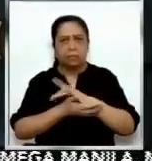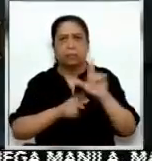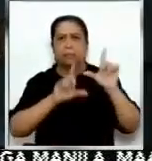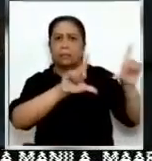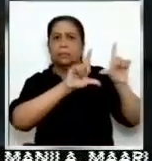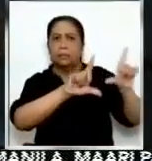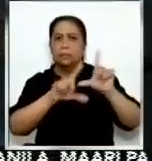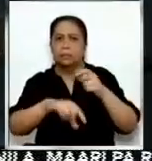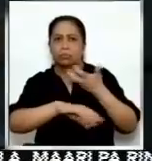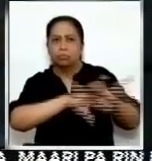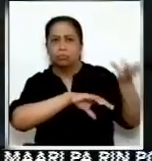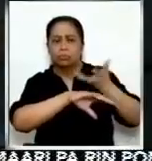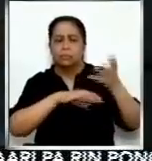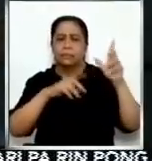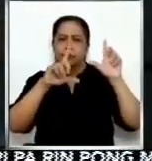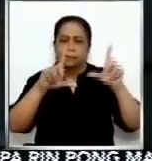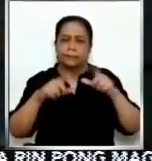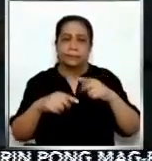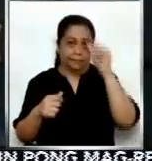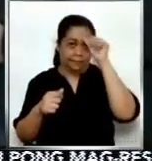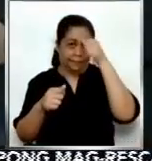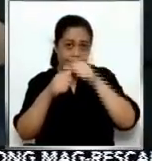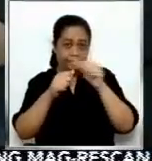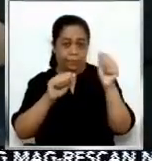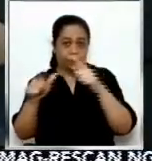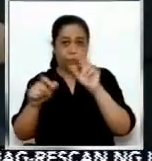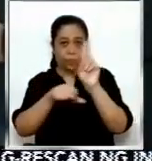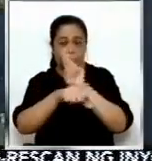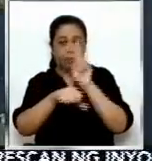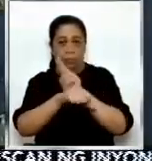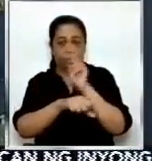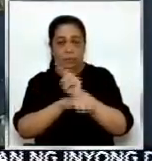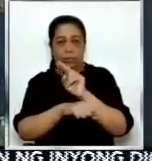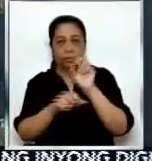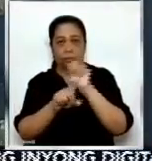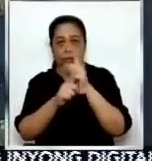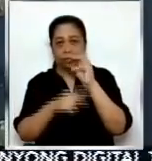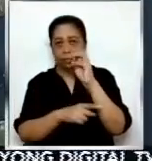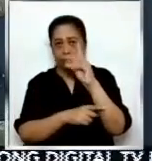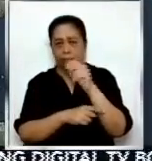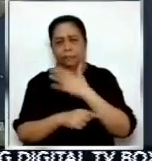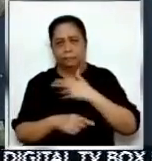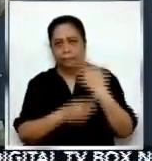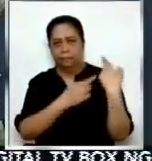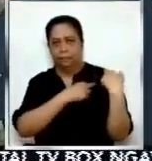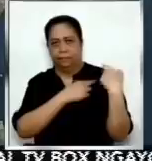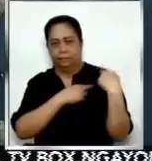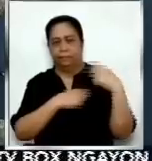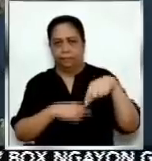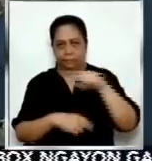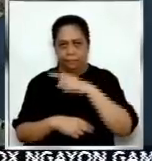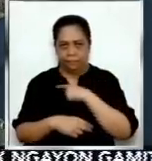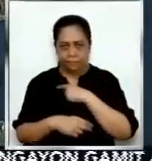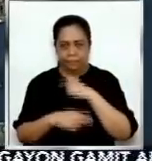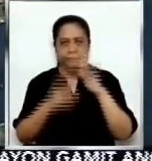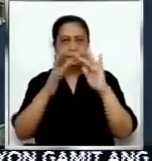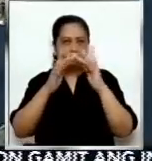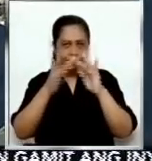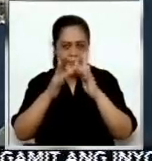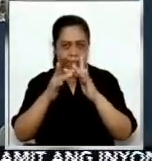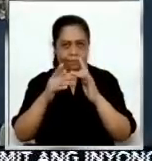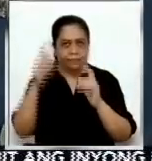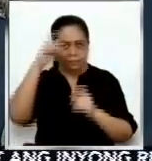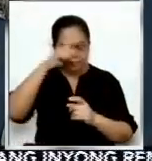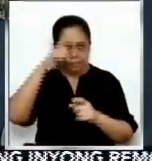niya. Paalala ng pulisya sa lahat ng gumagamit ng social media. Maging responsable tayo online. Maging wise din